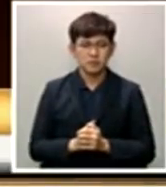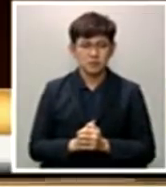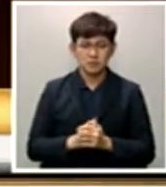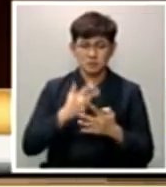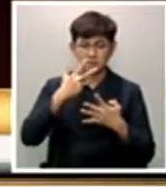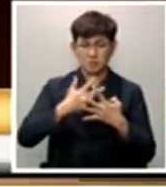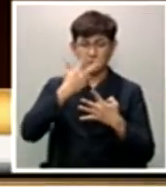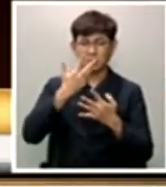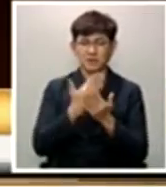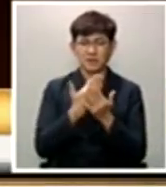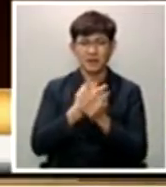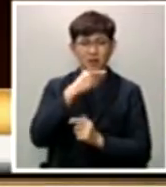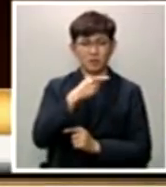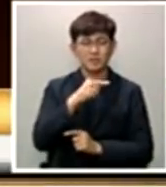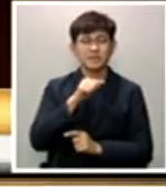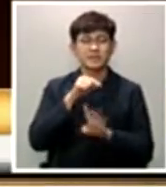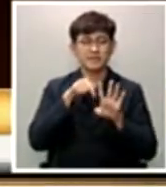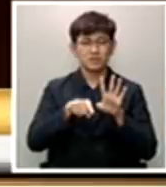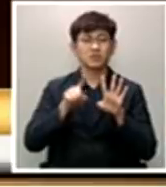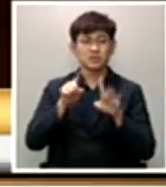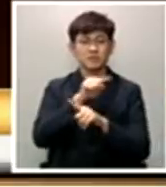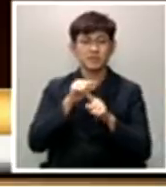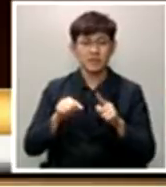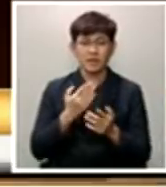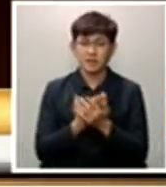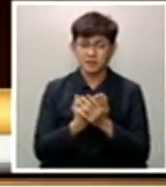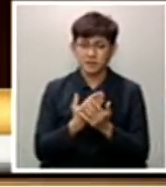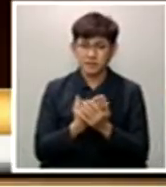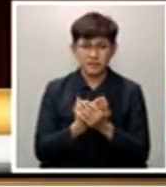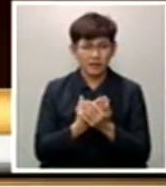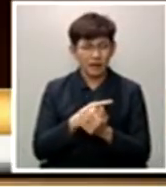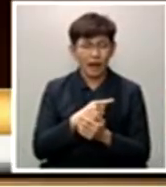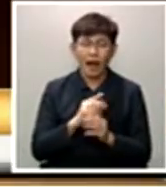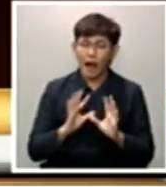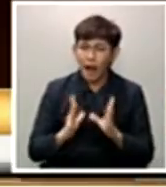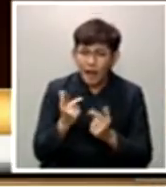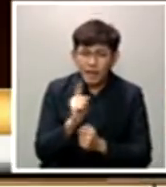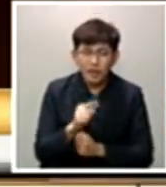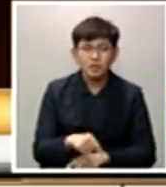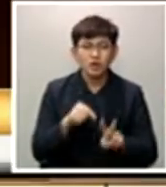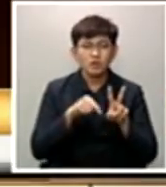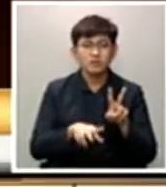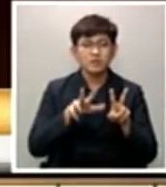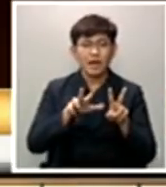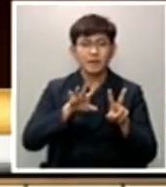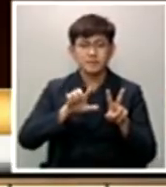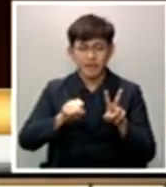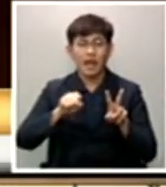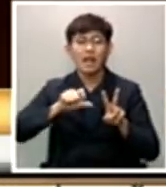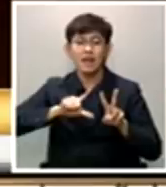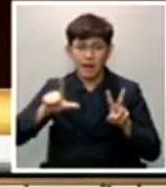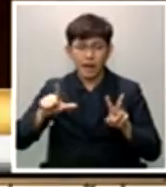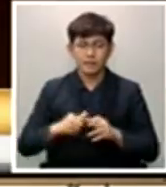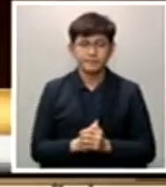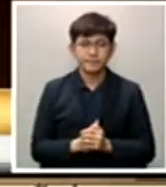4.1 มึงหายไปเนี่ย 2-3 แสนล้านบาทนะครับระเบิดลูกที่2ค่